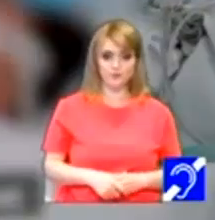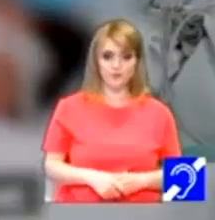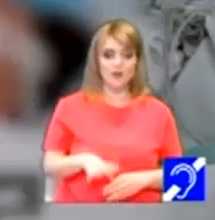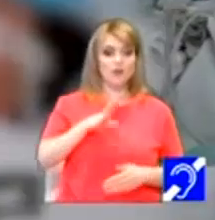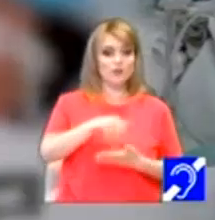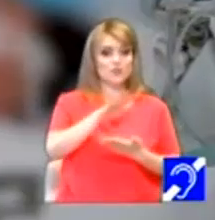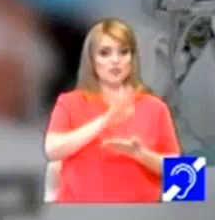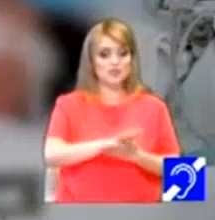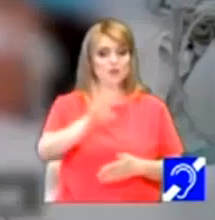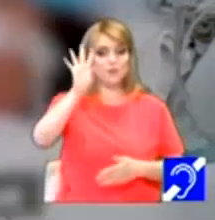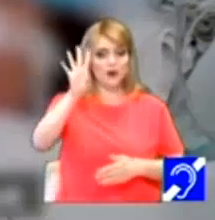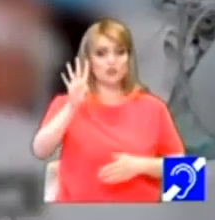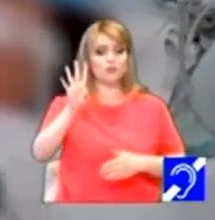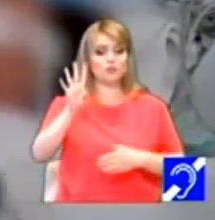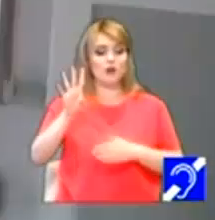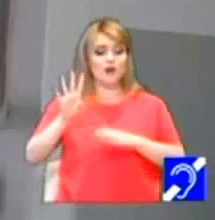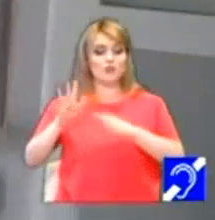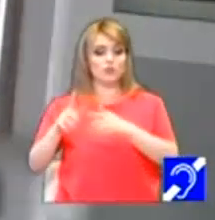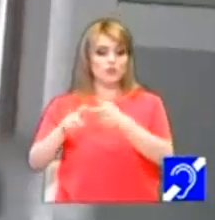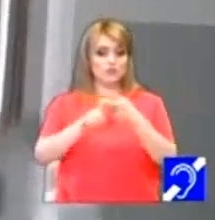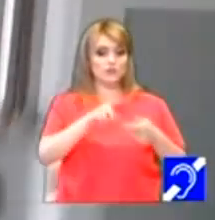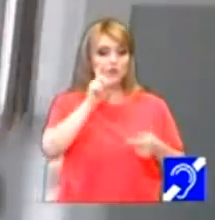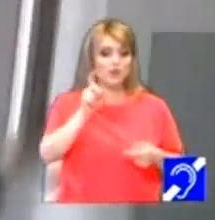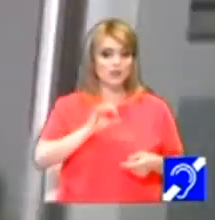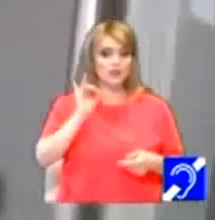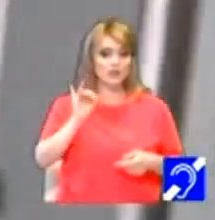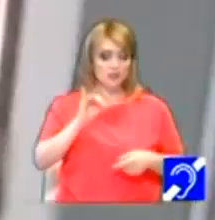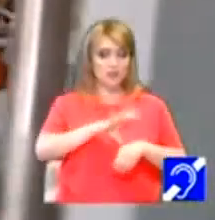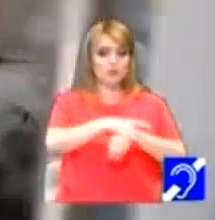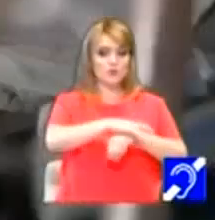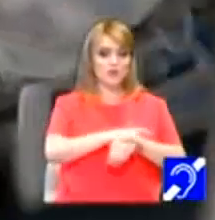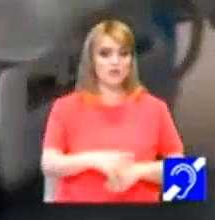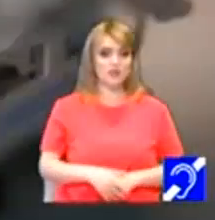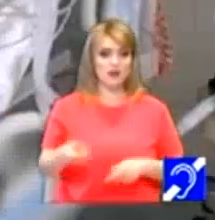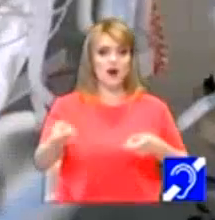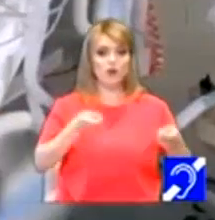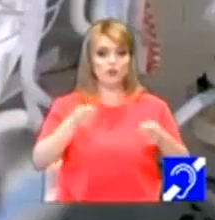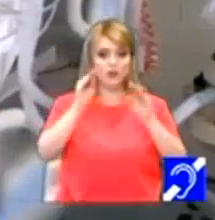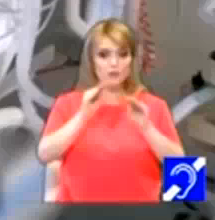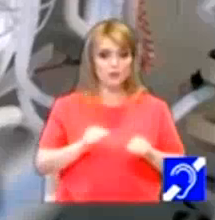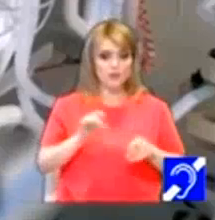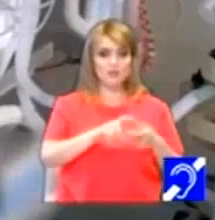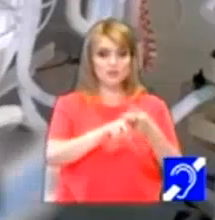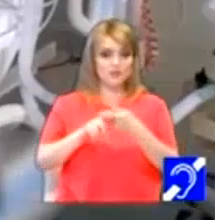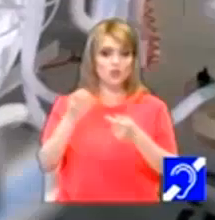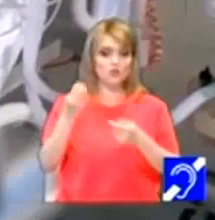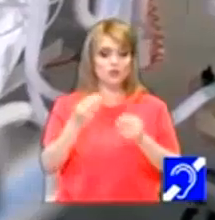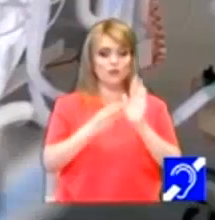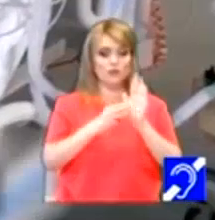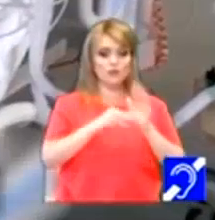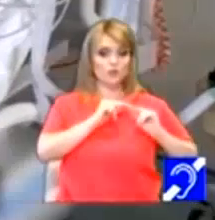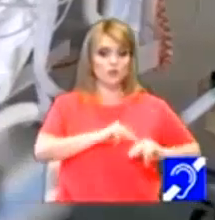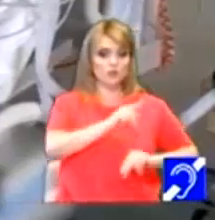S-au înregistrat și 4 cazuri de import a bolii, din Ucraina și Uzbekistan. Autoritățile au raportat și infectarea încă 8 cadre